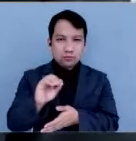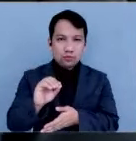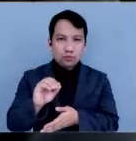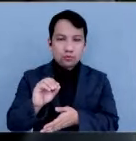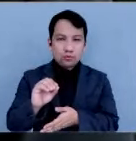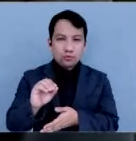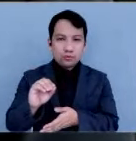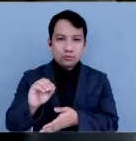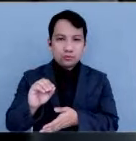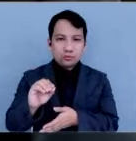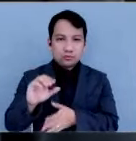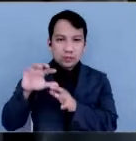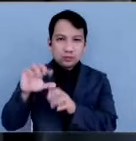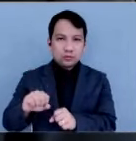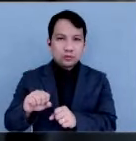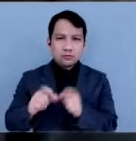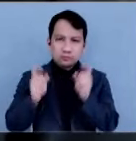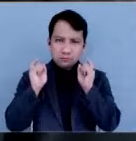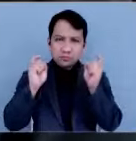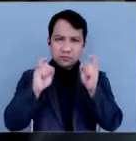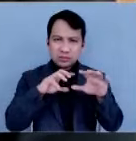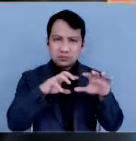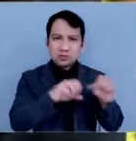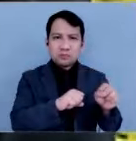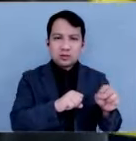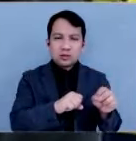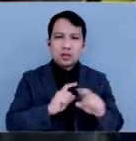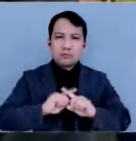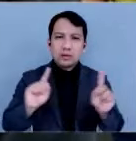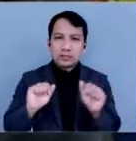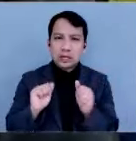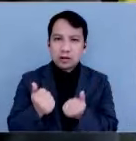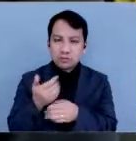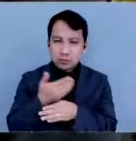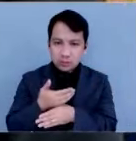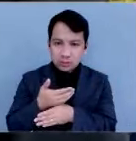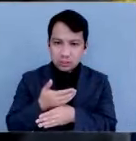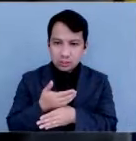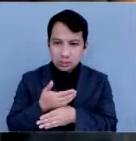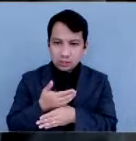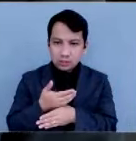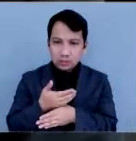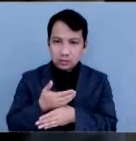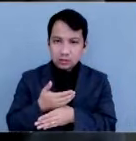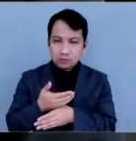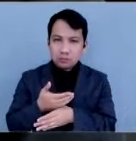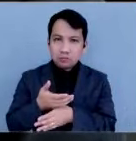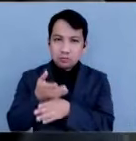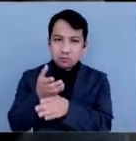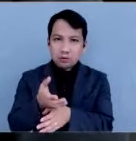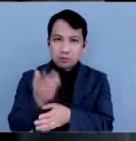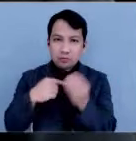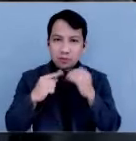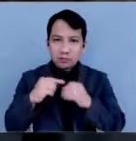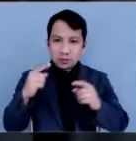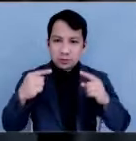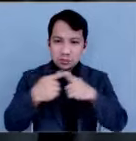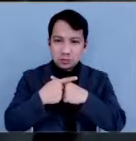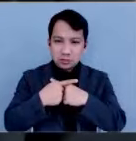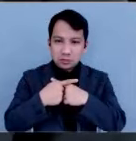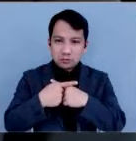but yung paano natin naalagaan yung mga nahuli natin, dahil ayaw nga natin magkaroon ng mga